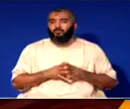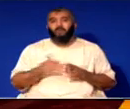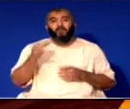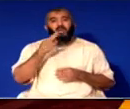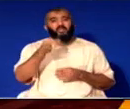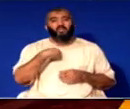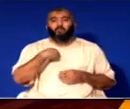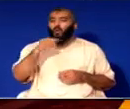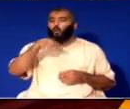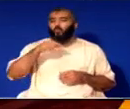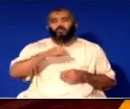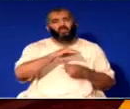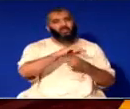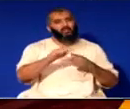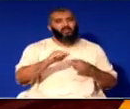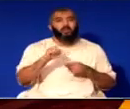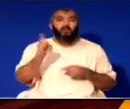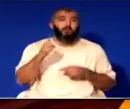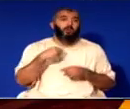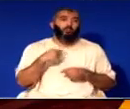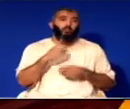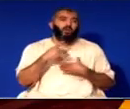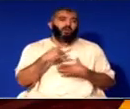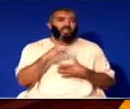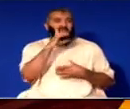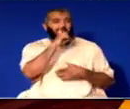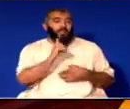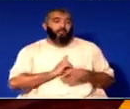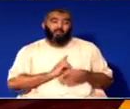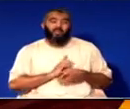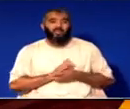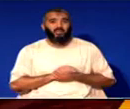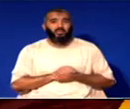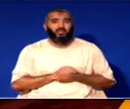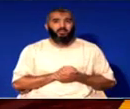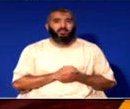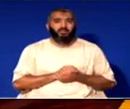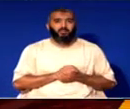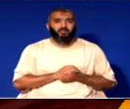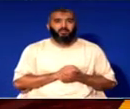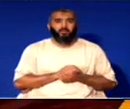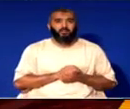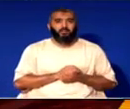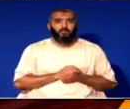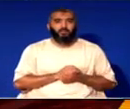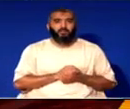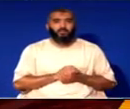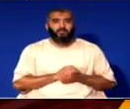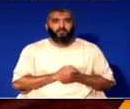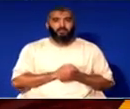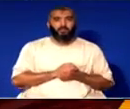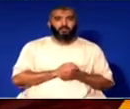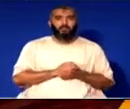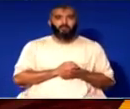اقم بذلك الشيء، والله لن اذهب الى ذلك المكان، وثم يعود الانسان الى قول شيء ولا الى الذهاب الى ذلك